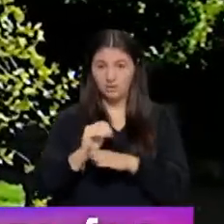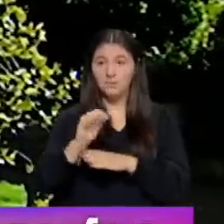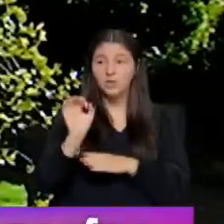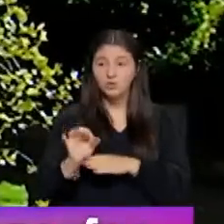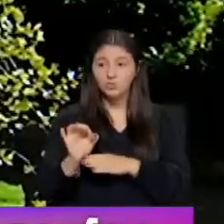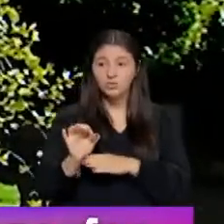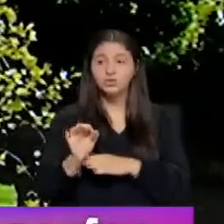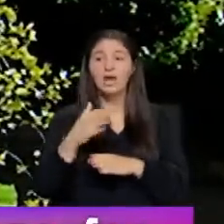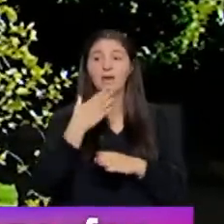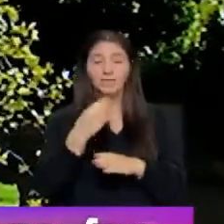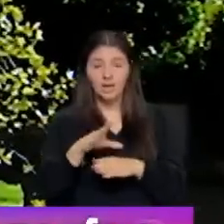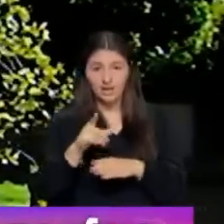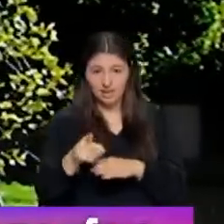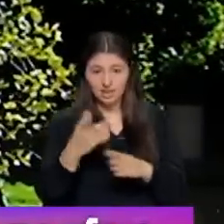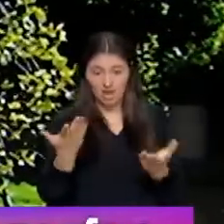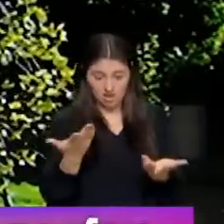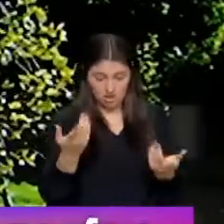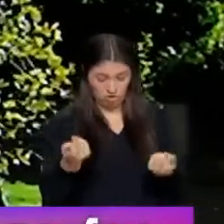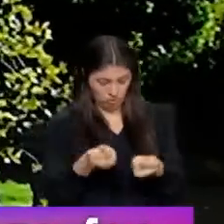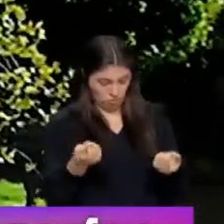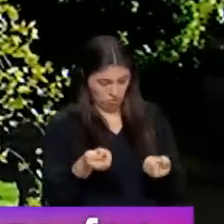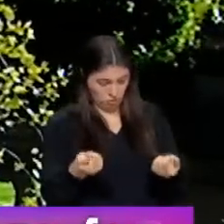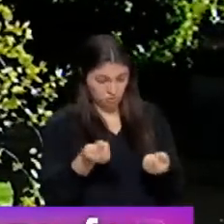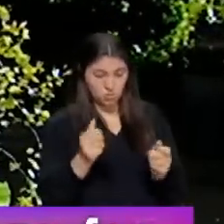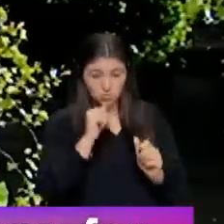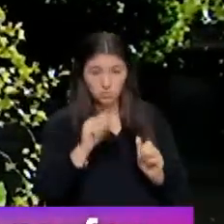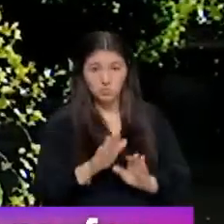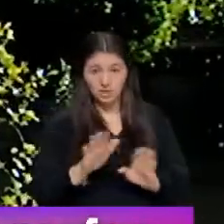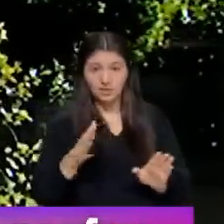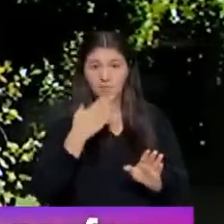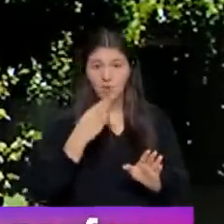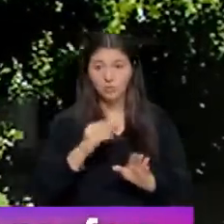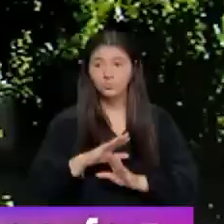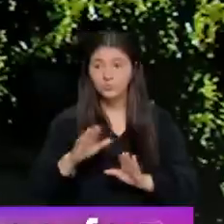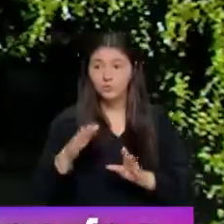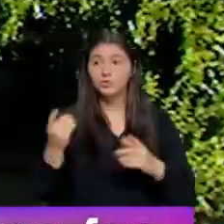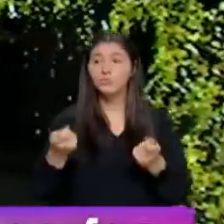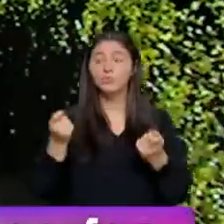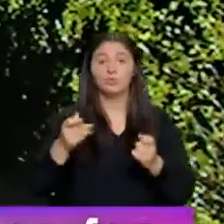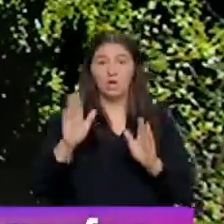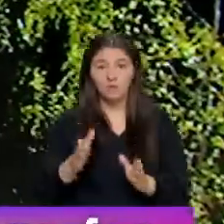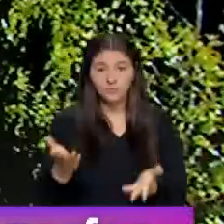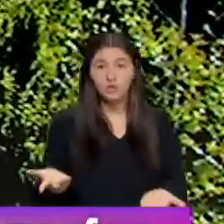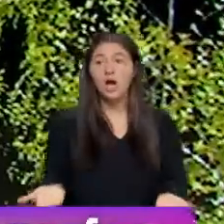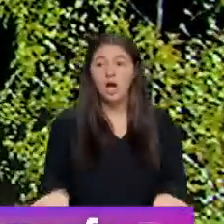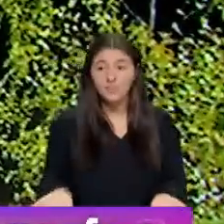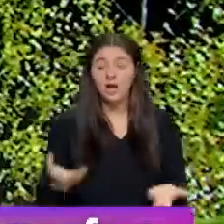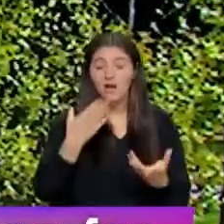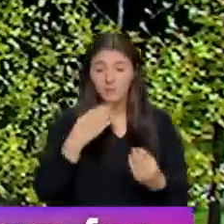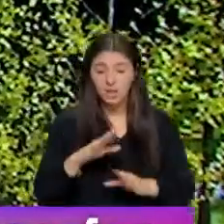başlamış emekliliği ne kadar çalışmış ara vermeden emekli olmuş çalışmak zorunda ama